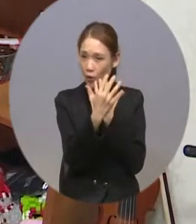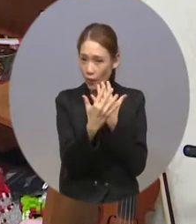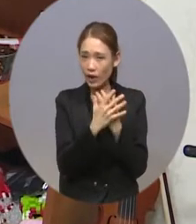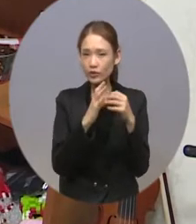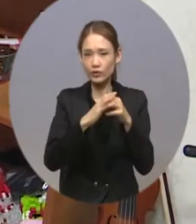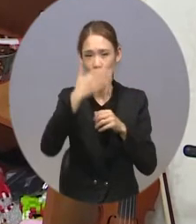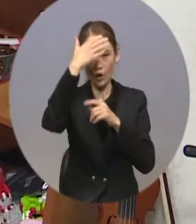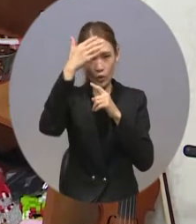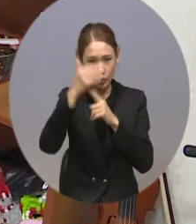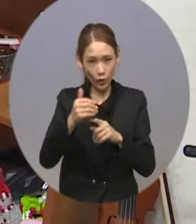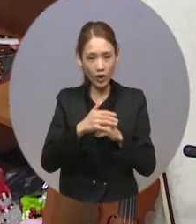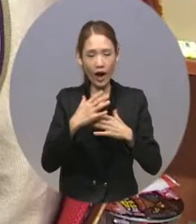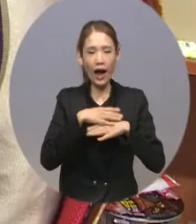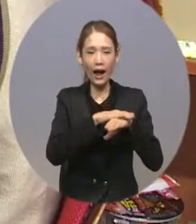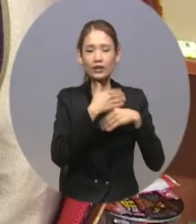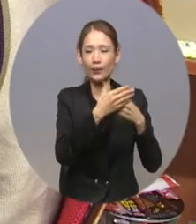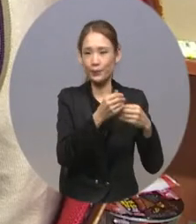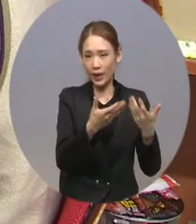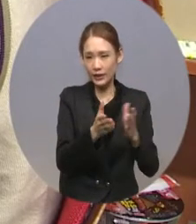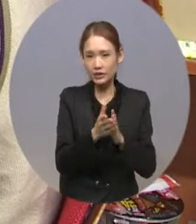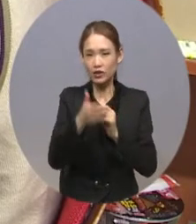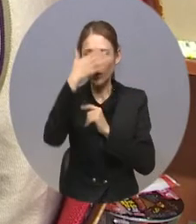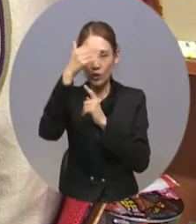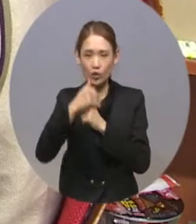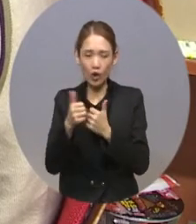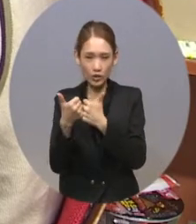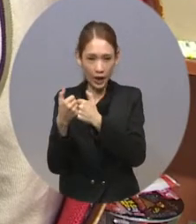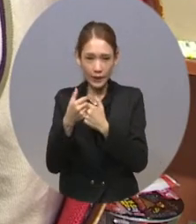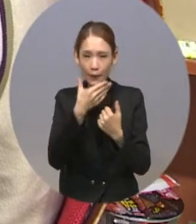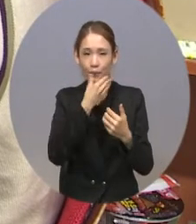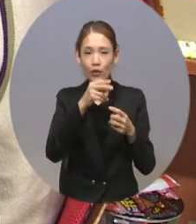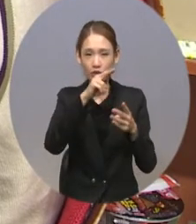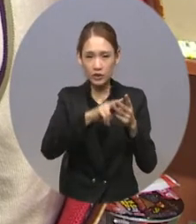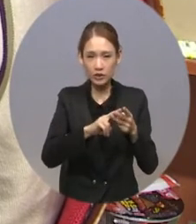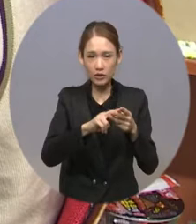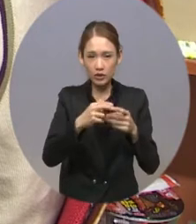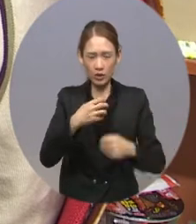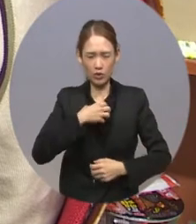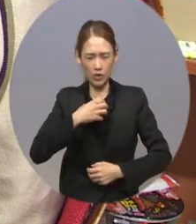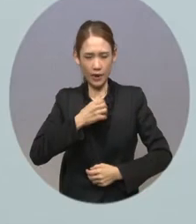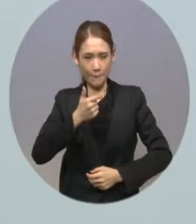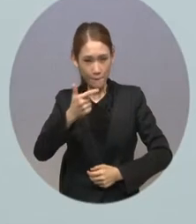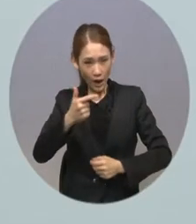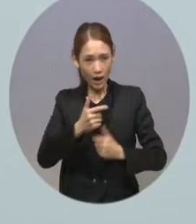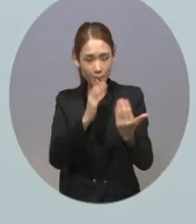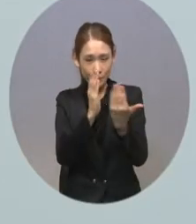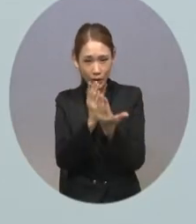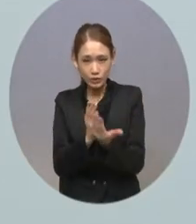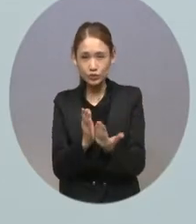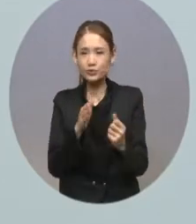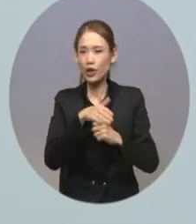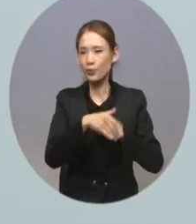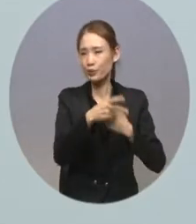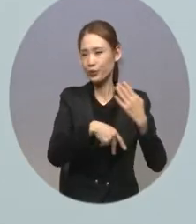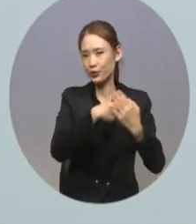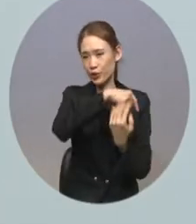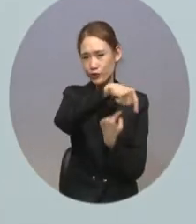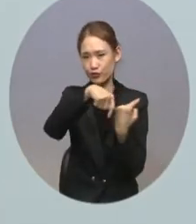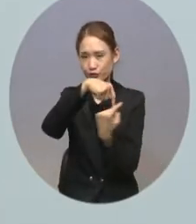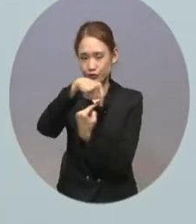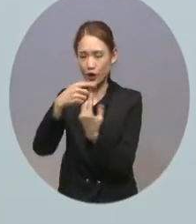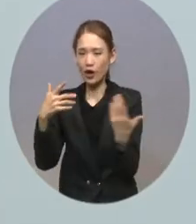지자체의 청소년 안전망팀과 청소년 상담복지센터에 고위기 청소년 맞춤형 프로그램 운영 우수 사례를